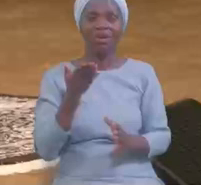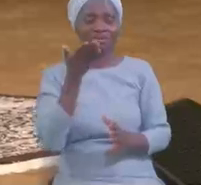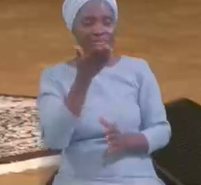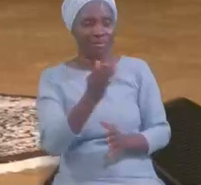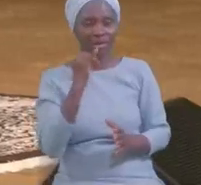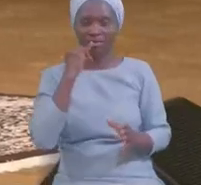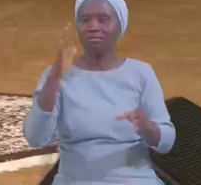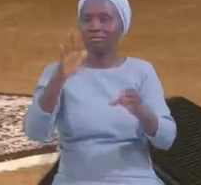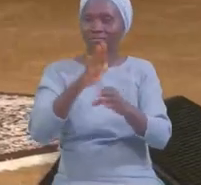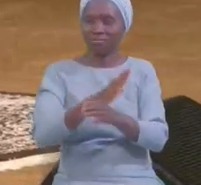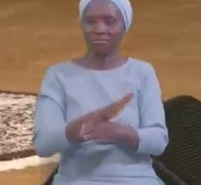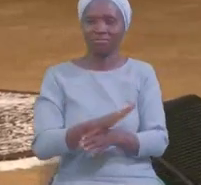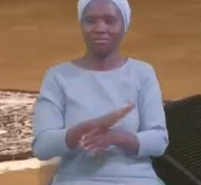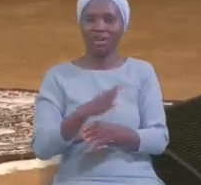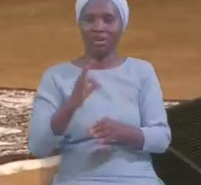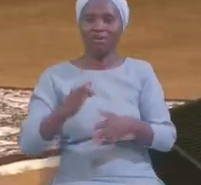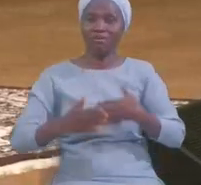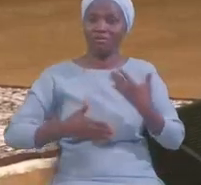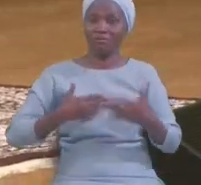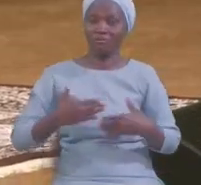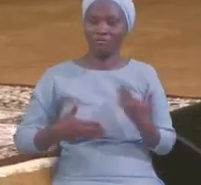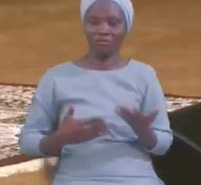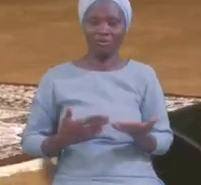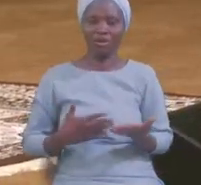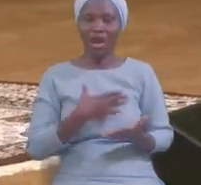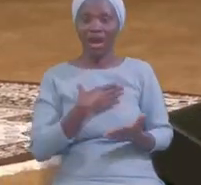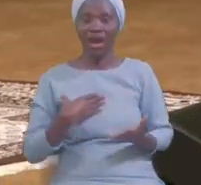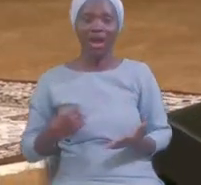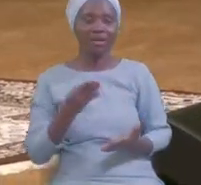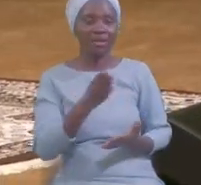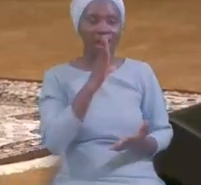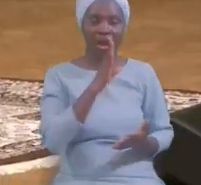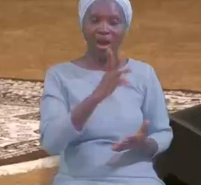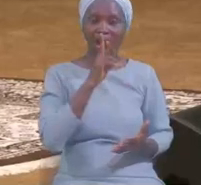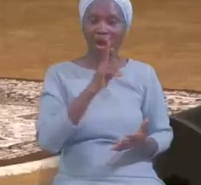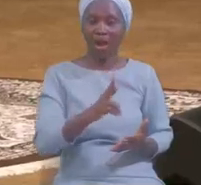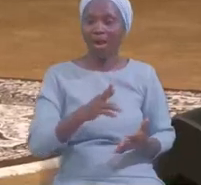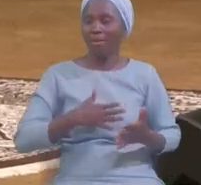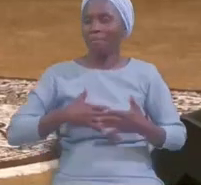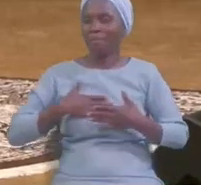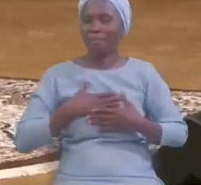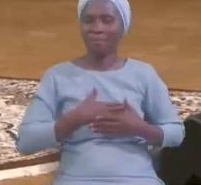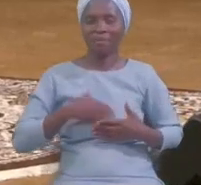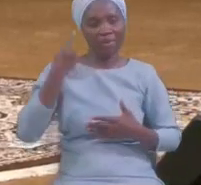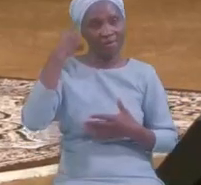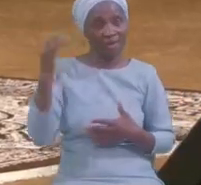d'abondantes joies devant la face de Dieu, des délices éternels pour toujours.